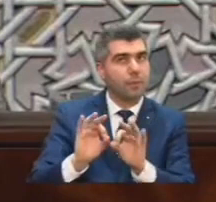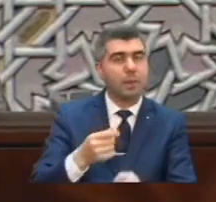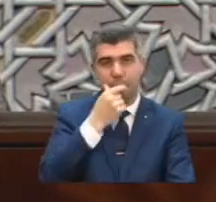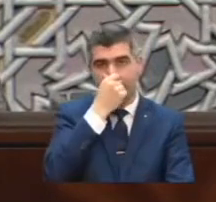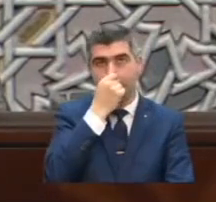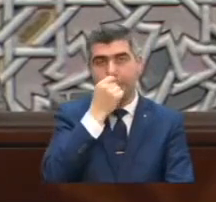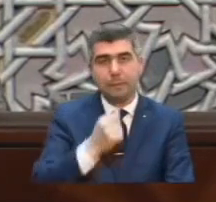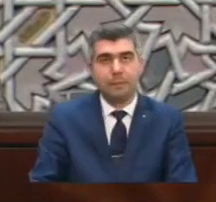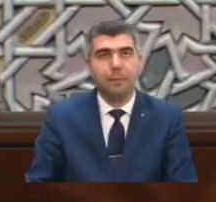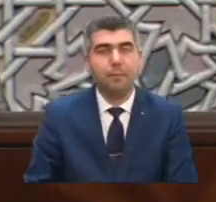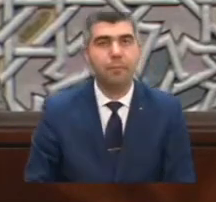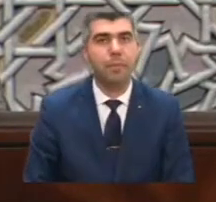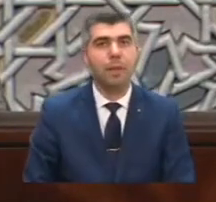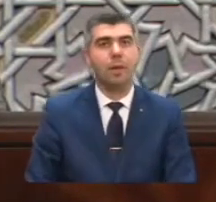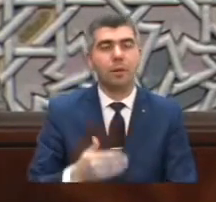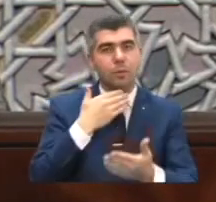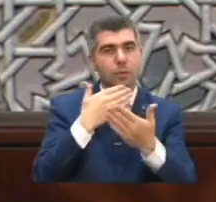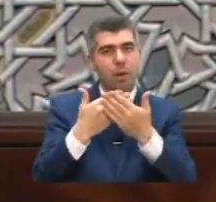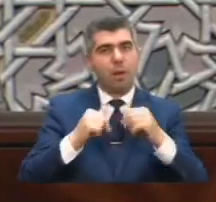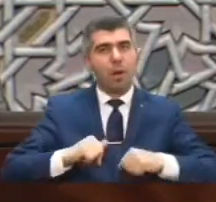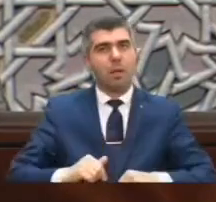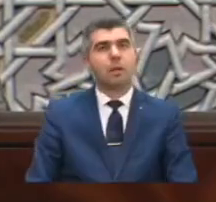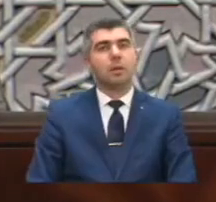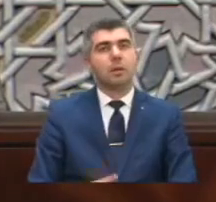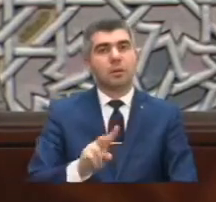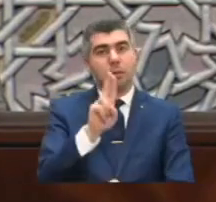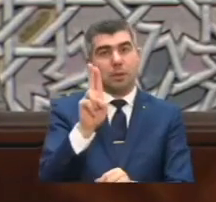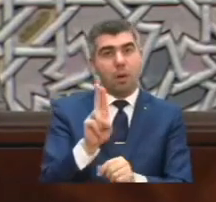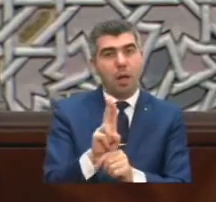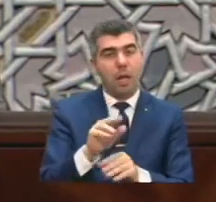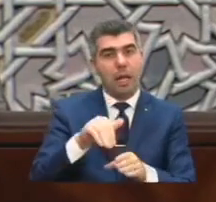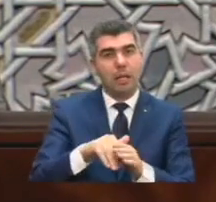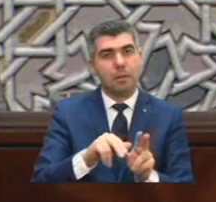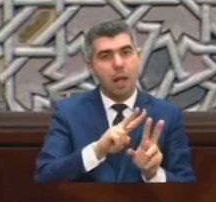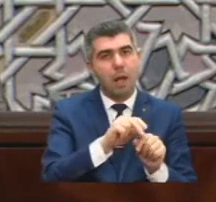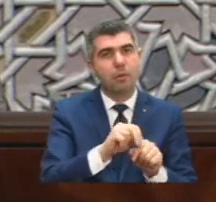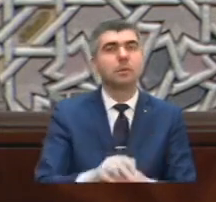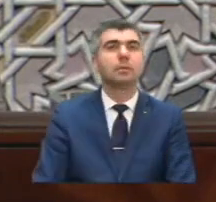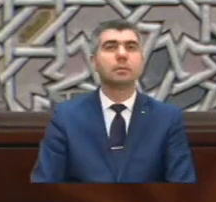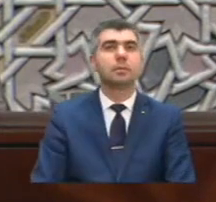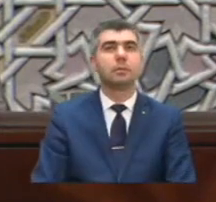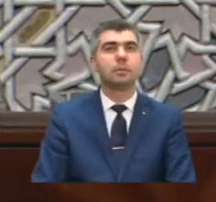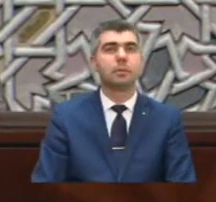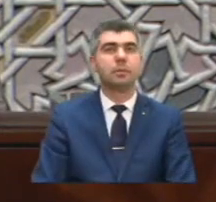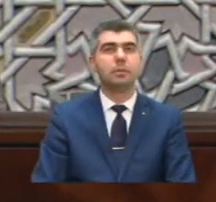لك. نمر الى السؤال الموالي، السؤال السابع، الفريق التجمع الدستوري. تفضل السيد النائب.